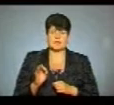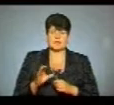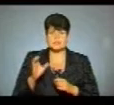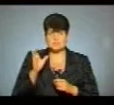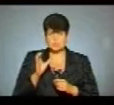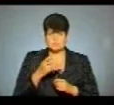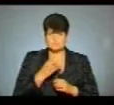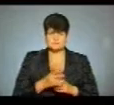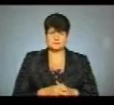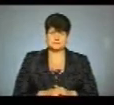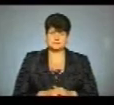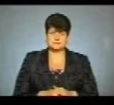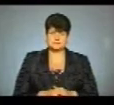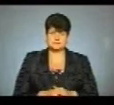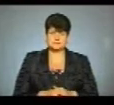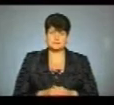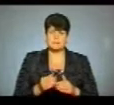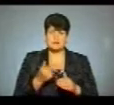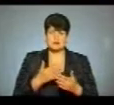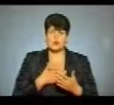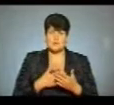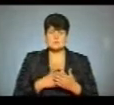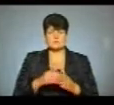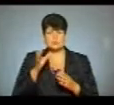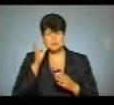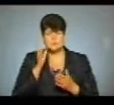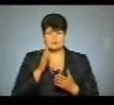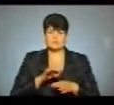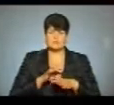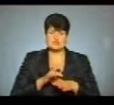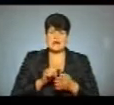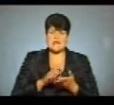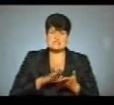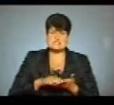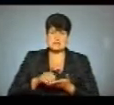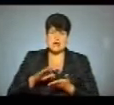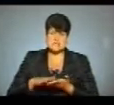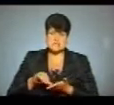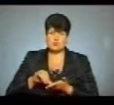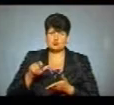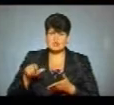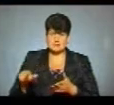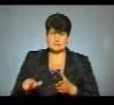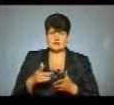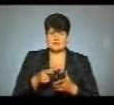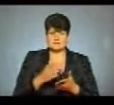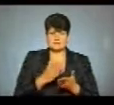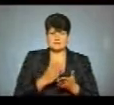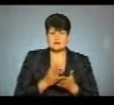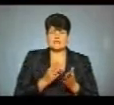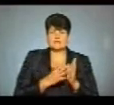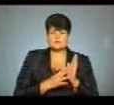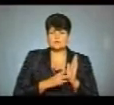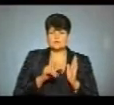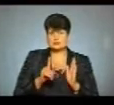кореспондент Богдан Боденчук. Перед громадськими слуханнями відбувається реєстрація учасників. Її проходить 91-річний Сергій Зубко,